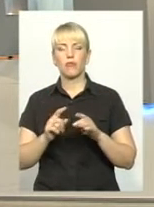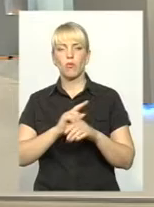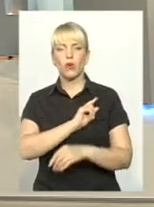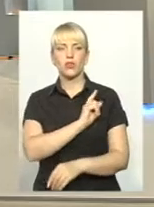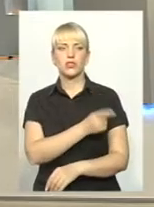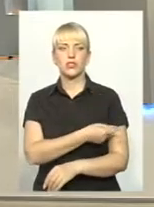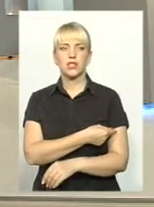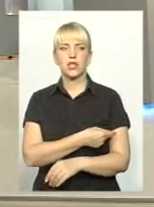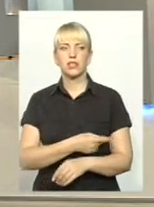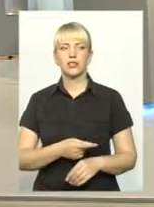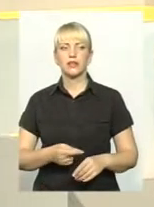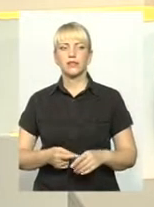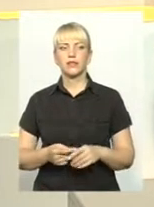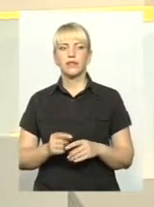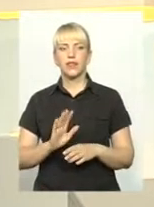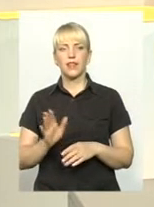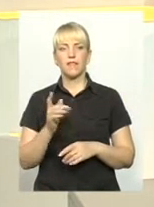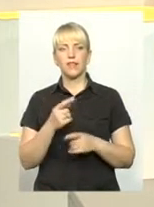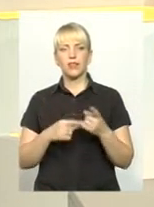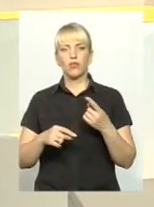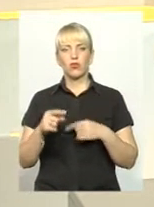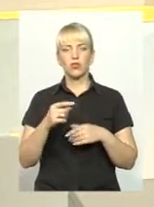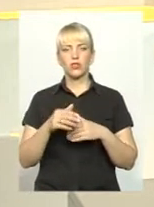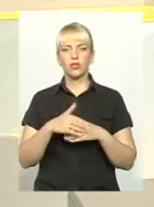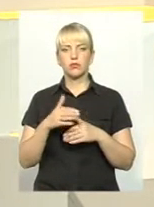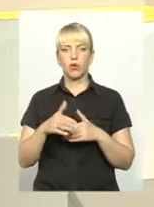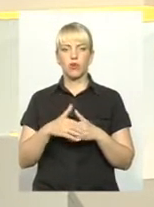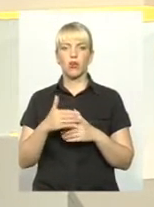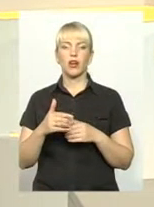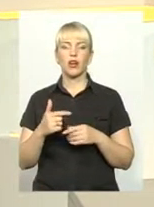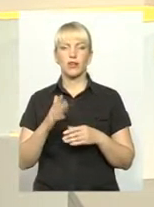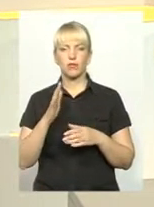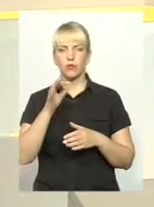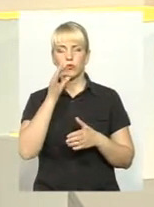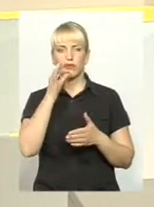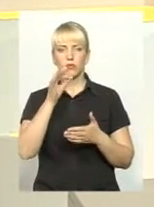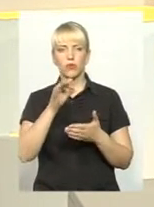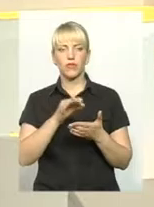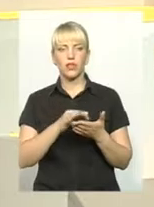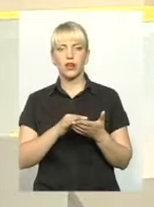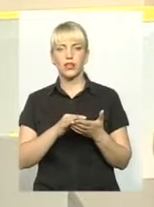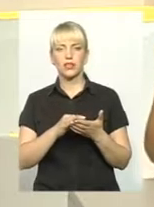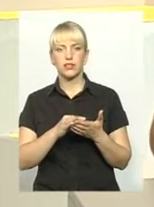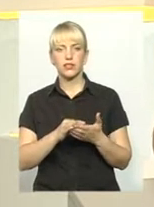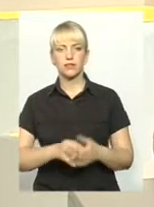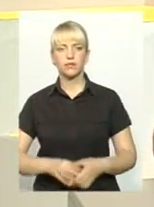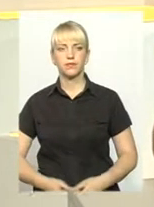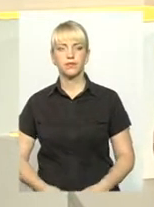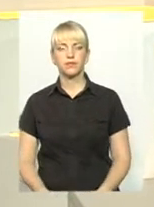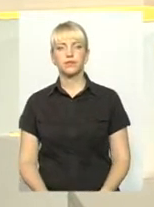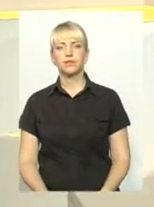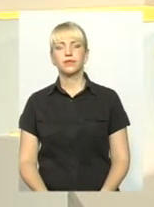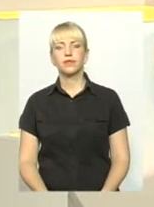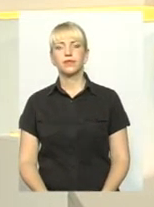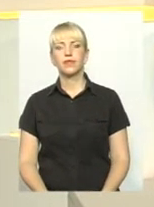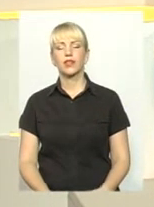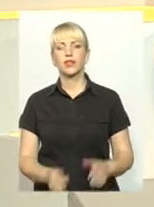саму невідворотність покарання, так? Так, посилить просто відповідальність для правопорушників. Дякую за